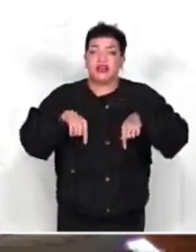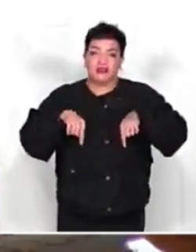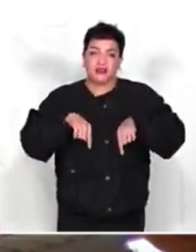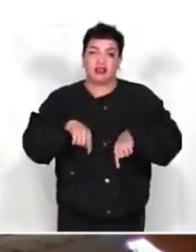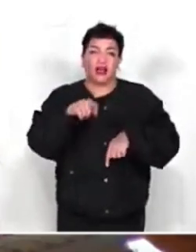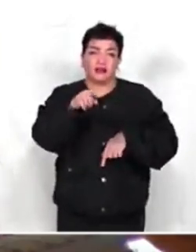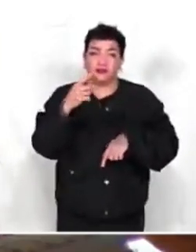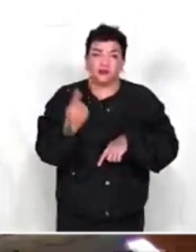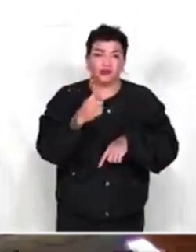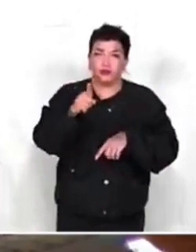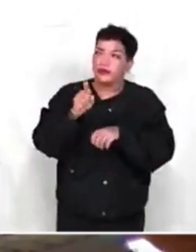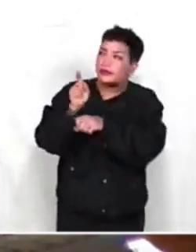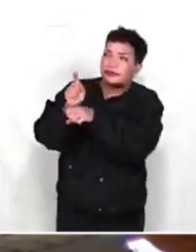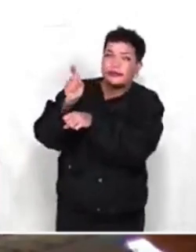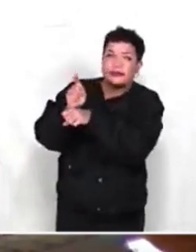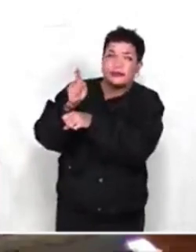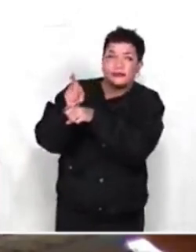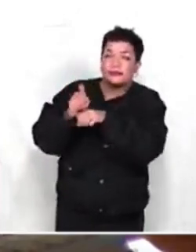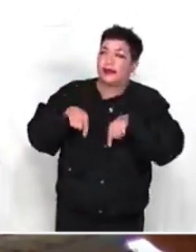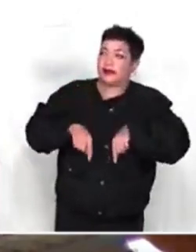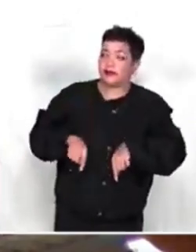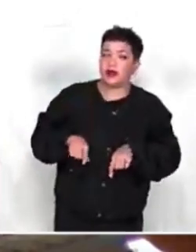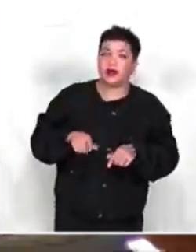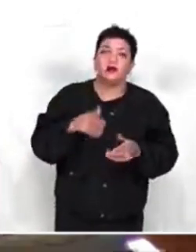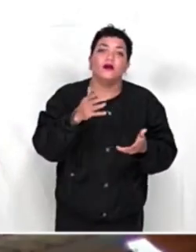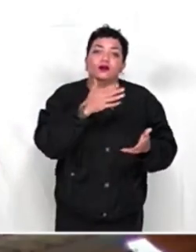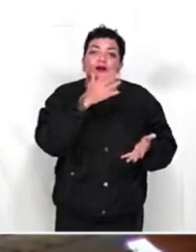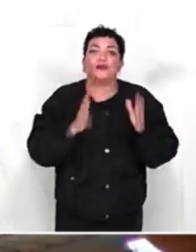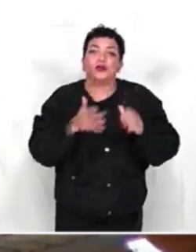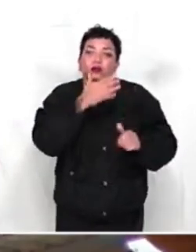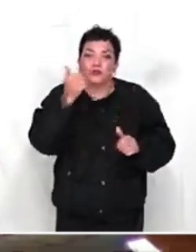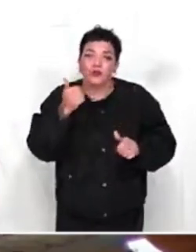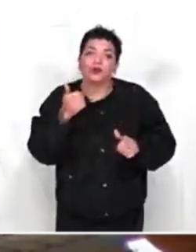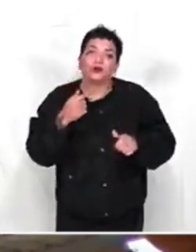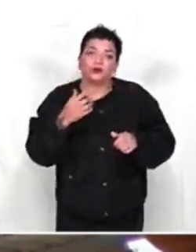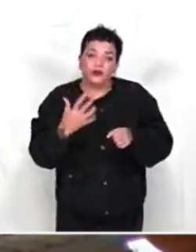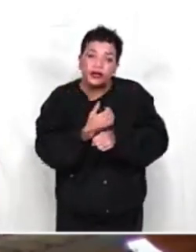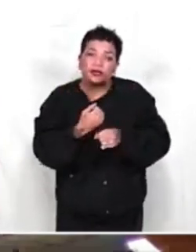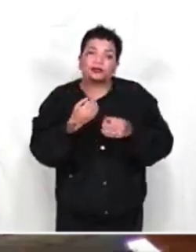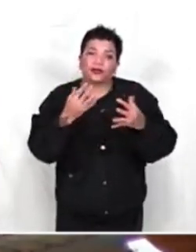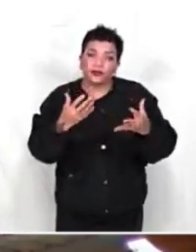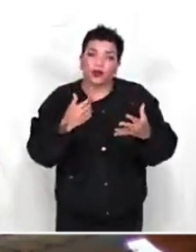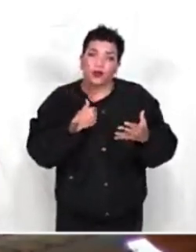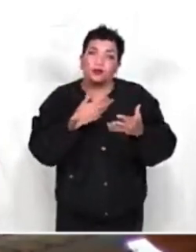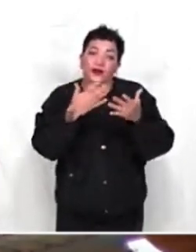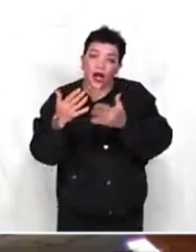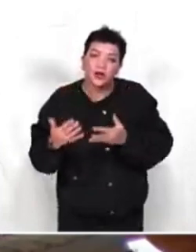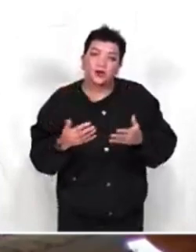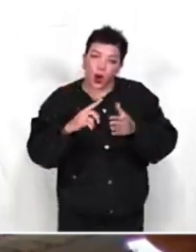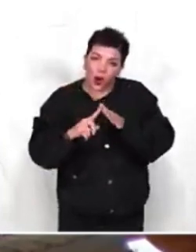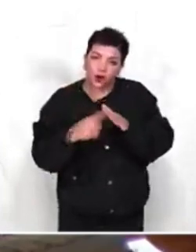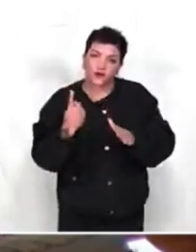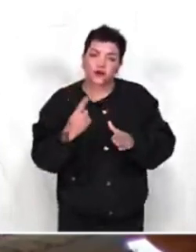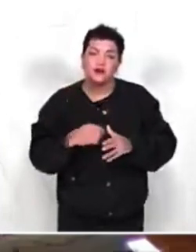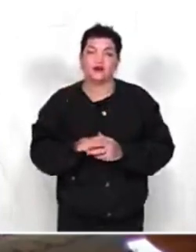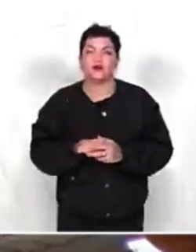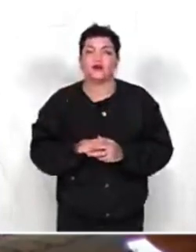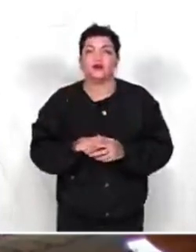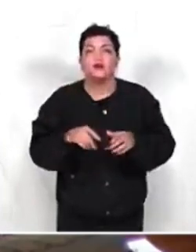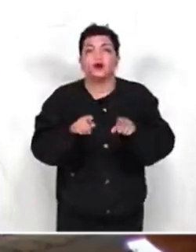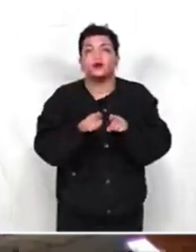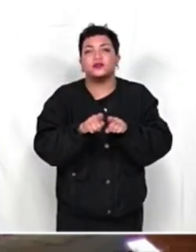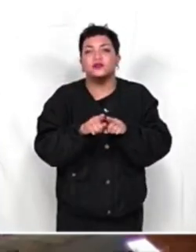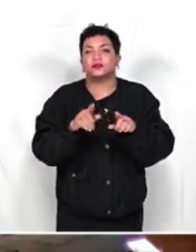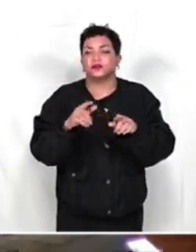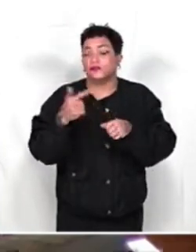peut-être l'employer utilement à refaire les additions. Autre point, les frais d'énergie. Je suis revenu régulièrement depuis 2